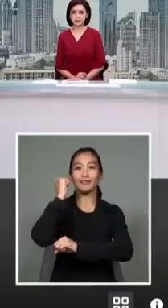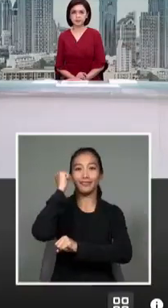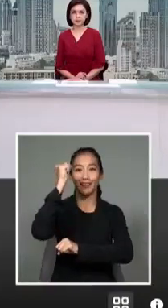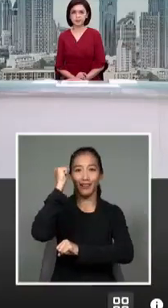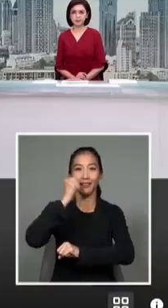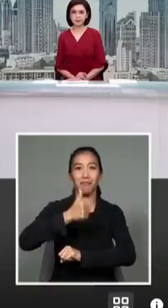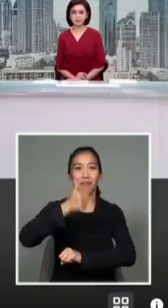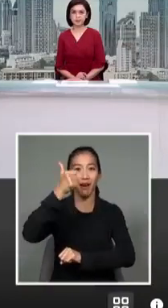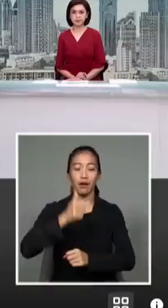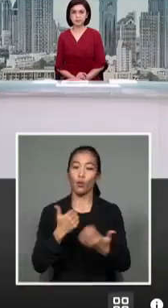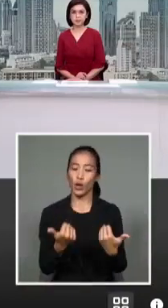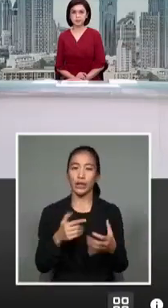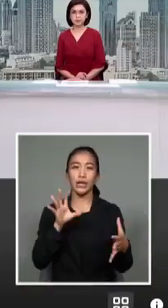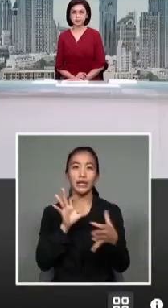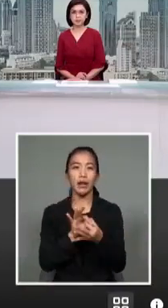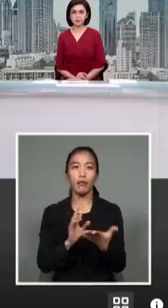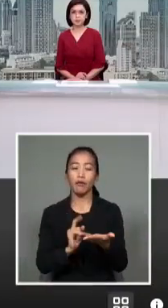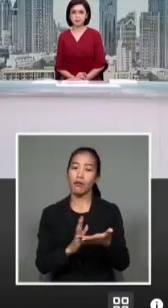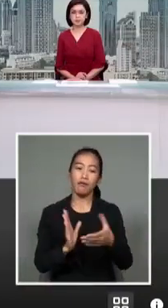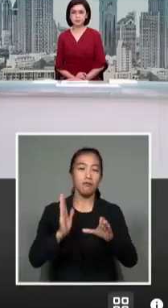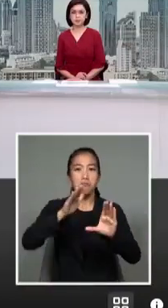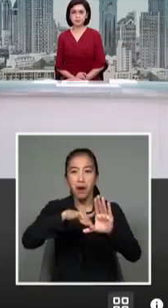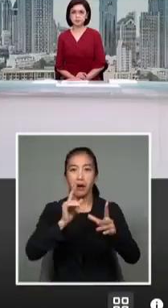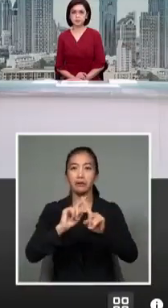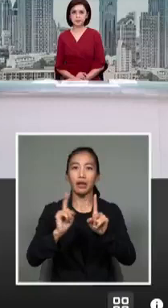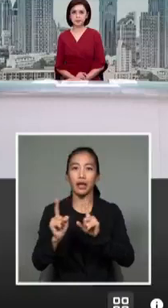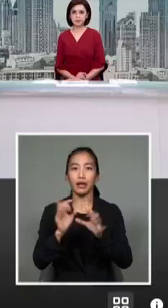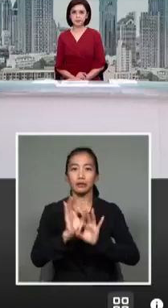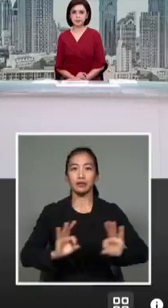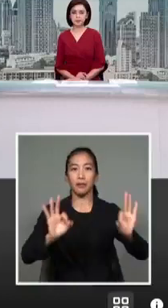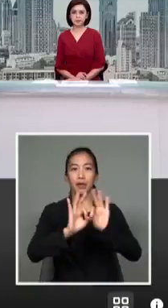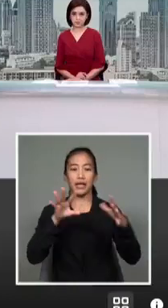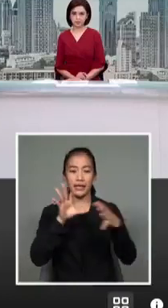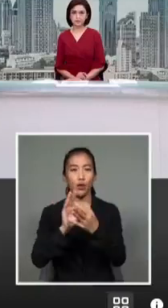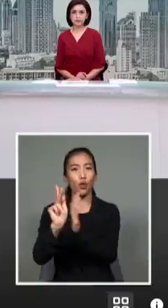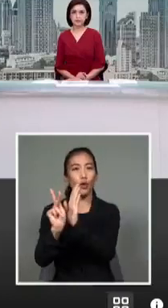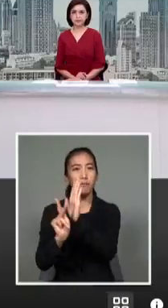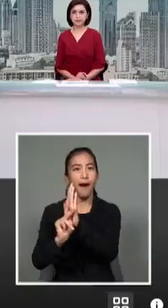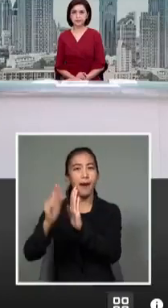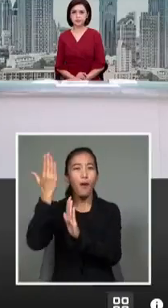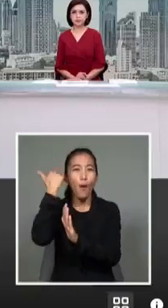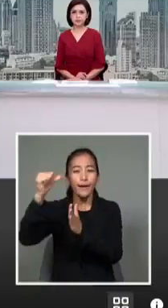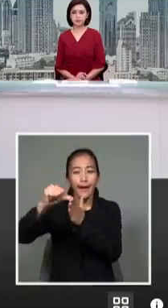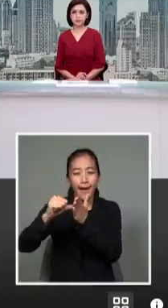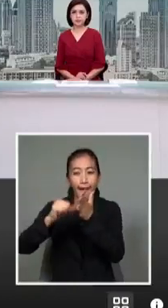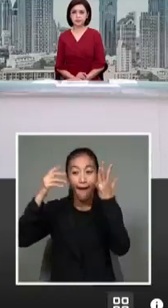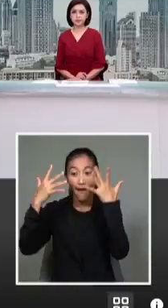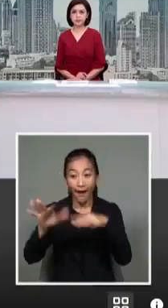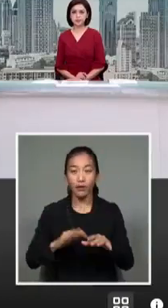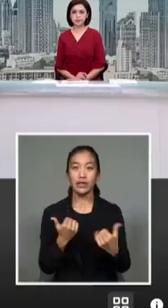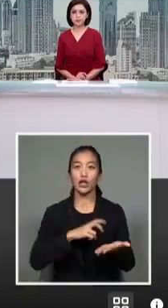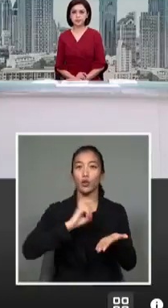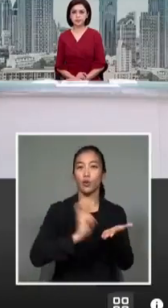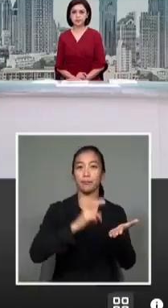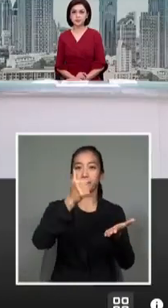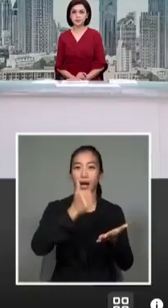การลงประชามติครั้งสำคัญที่จะเปิดทางให้มันมีการแก้กฎหมายนะคะรองรับกฎหมายที่แก้ไปแล้วที่จะทำให้ปูตินสามารถลงชิง